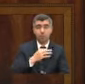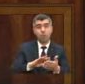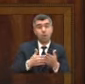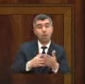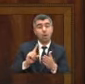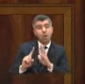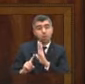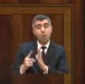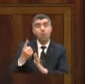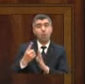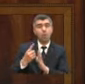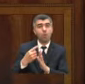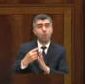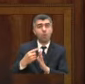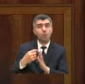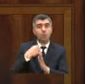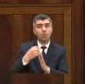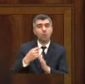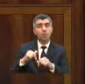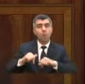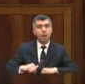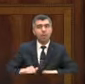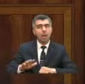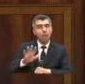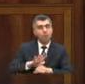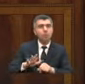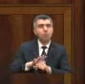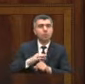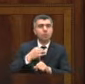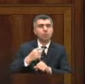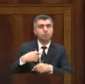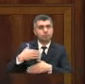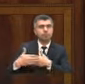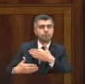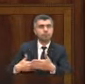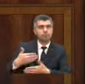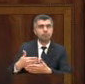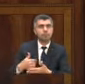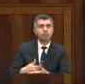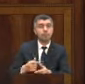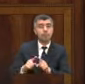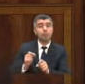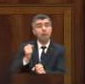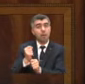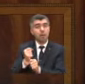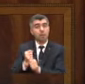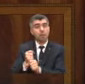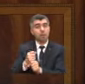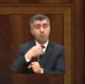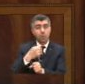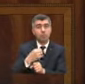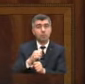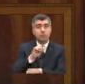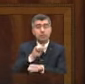النهار الأول، يقترحوا النهار الثاني، ودازوا في الوزارات هذا الشيء كامل، دازوا في هذه الوزارات، كان من الممكن وكون داروه. ما تجيش التغطية الصحية